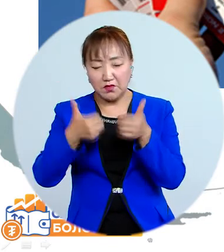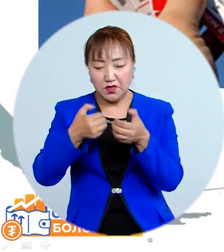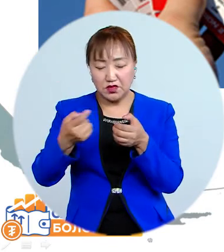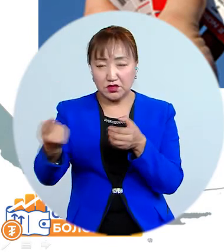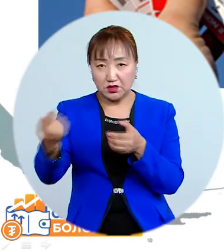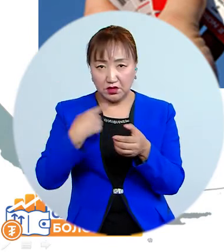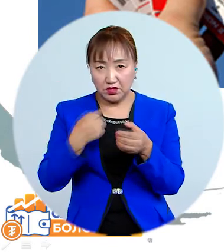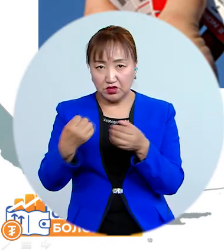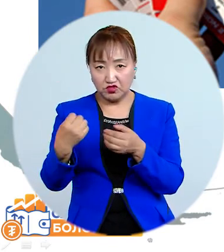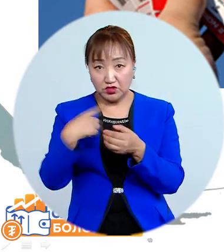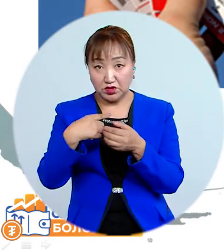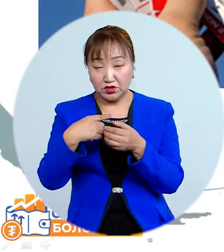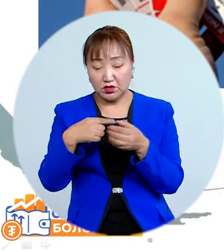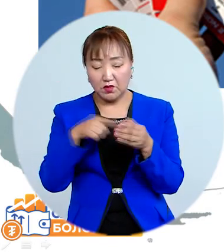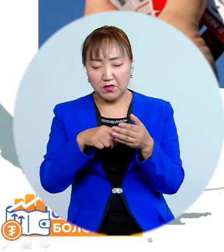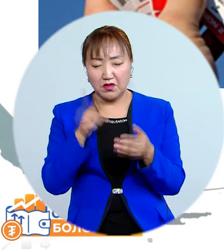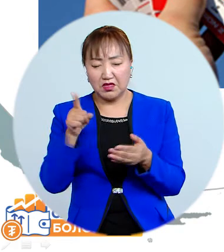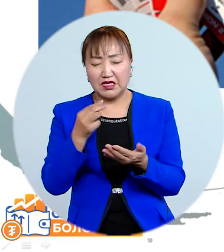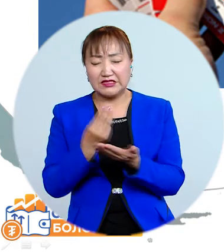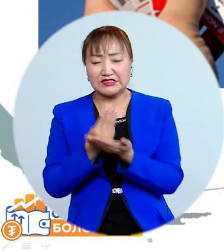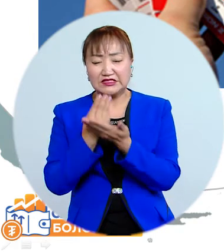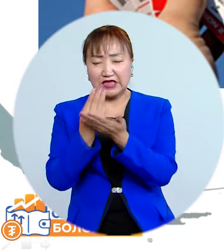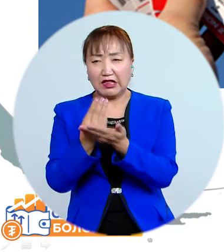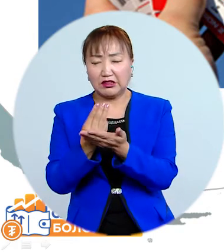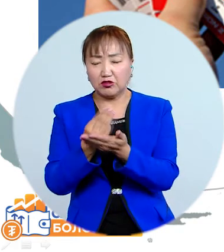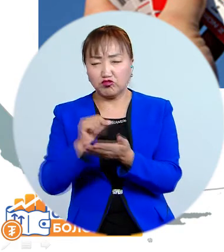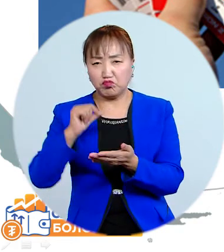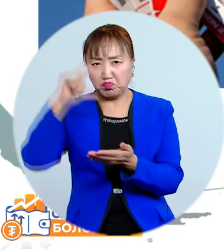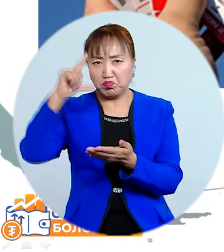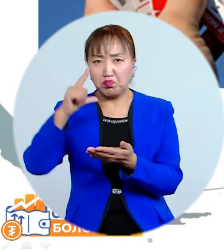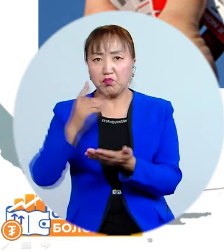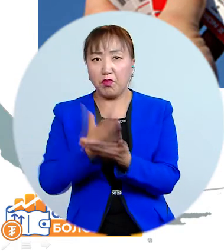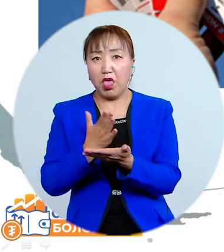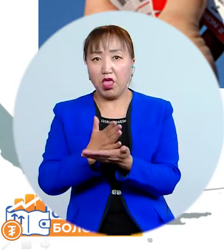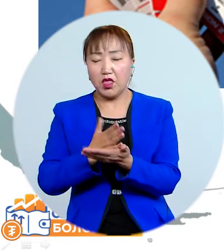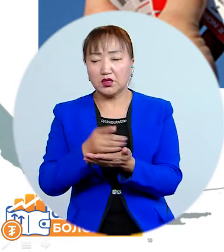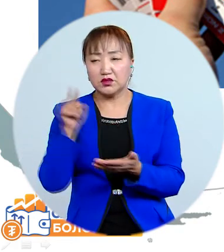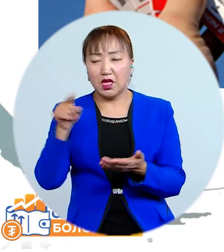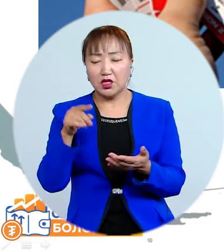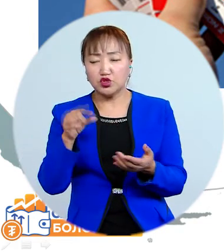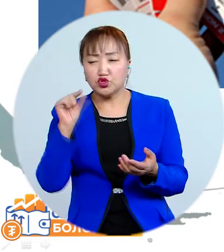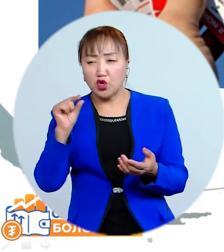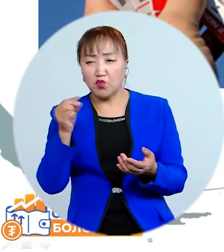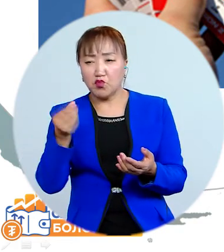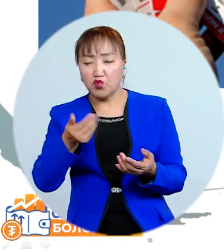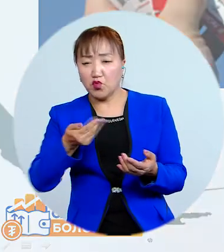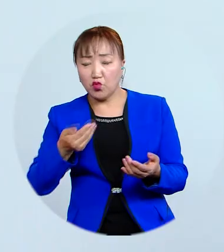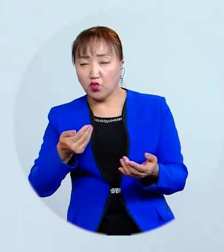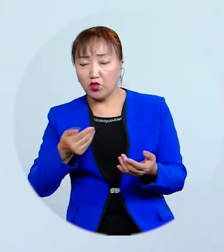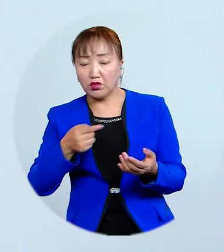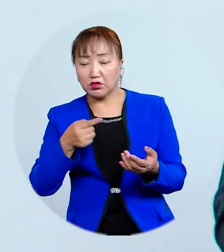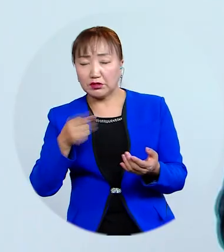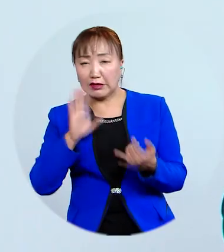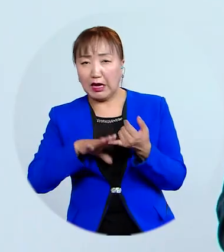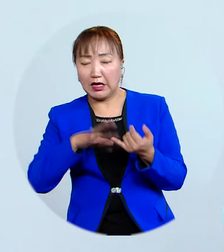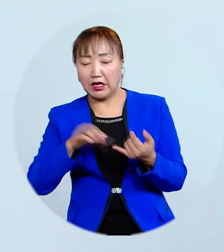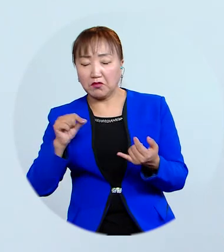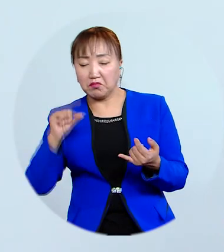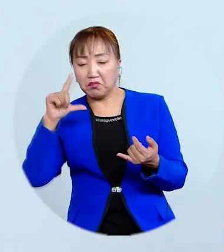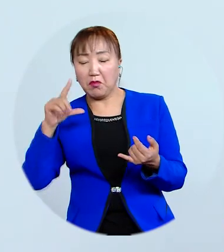шагнал хоцсонд бол та одоо энэ мөнгө авахын тулд эхний одоо шимтгэл төлнөөч гэдэг юм тий. Эсвэл одоо тусгай дугаарт өндөр төлбөр авдаг ч юм